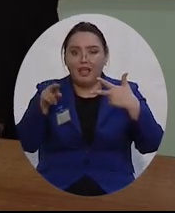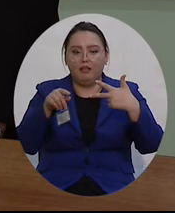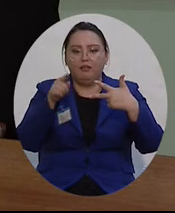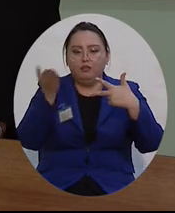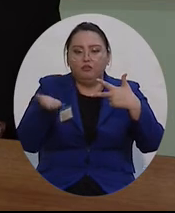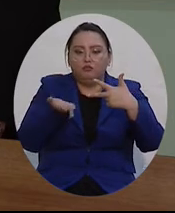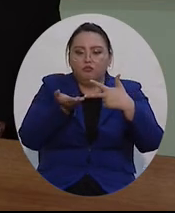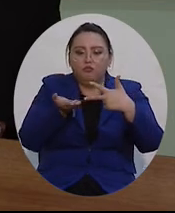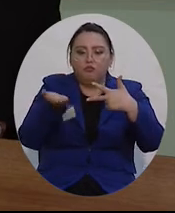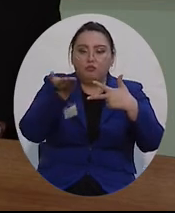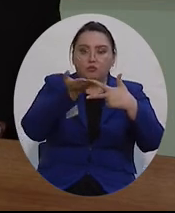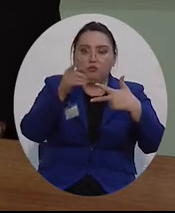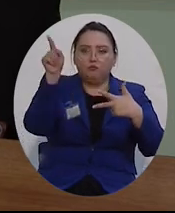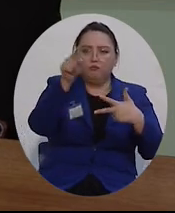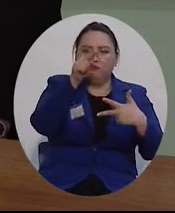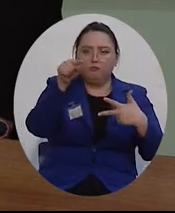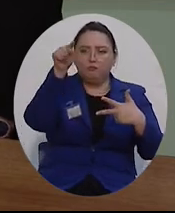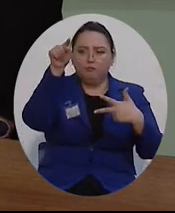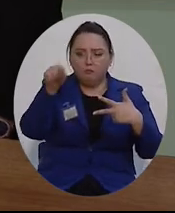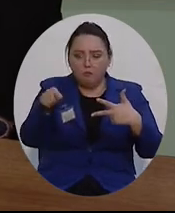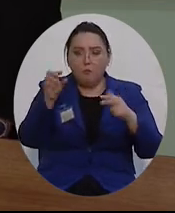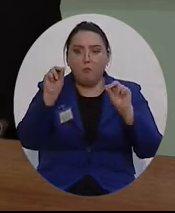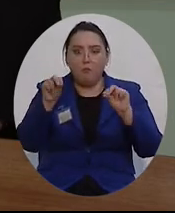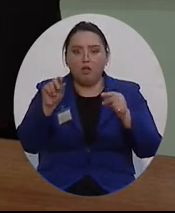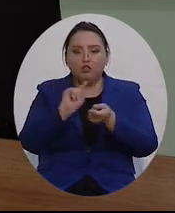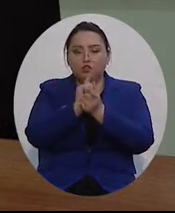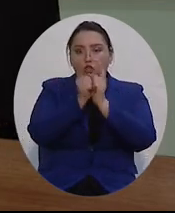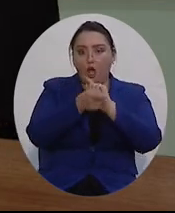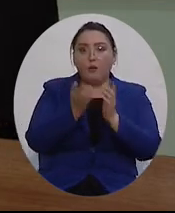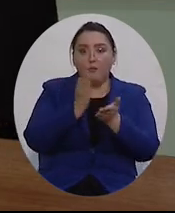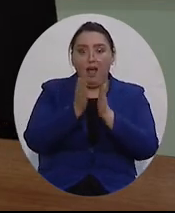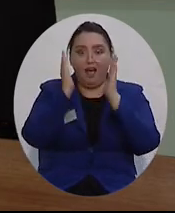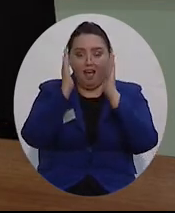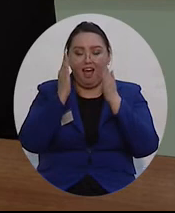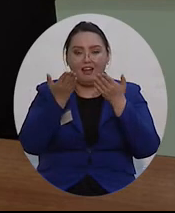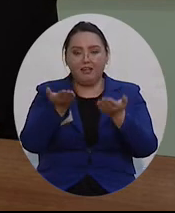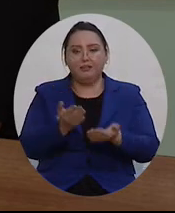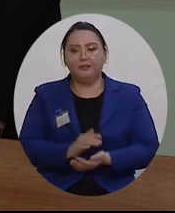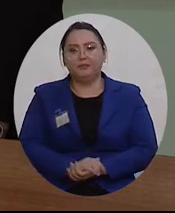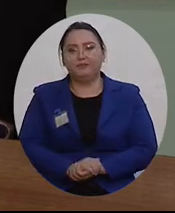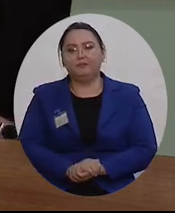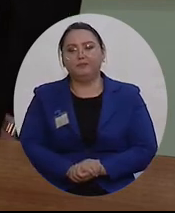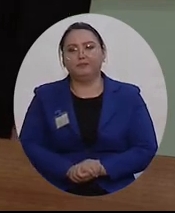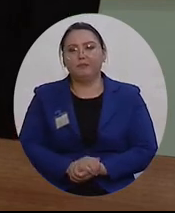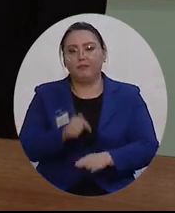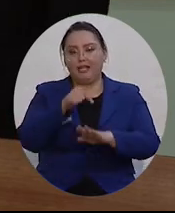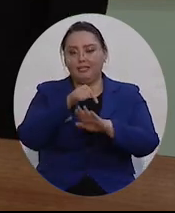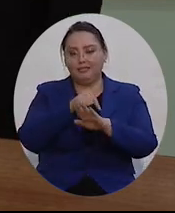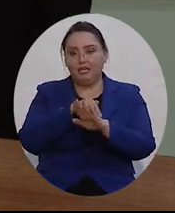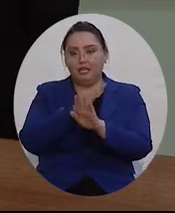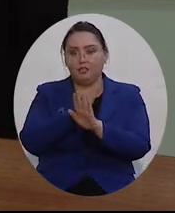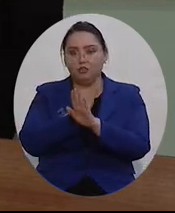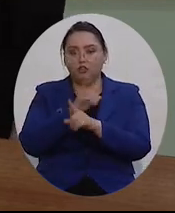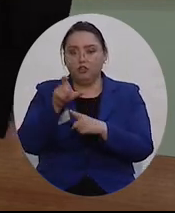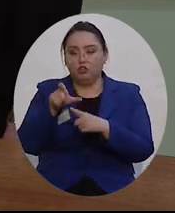эргэлнэ гэдгийг энэ үгэн дээр анхаараарай хүмүүдээ. За цагаар төгсөх ба жай нөхцөлийг